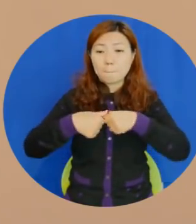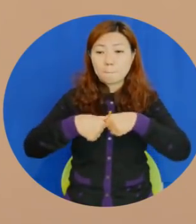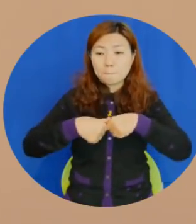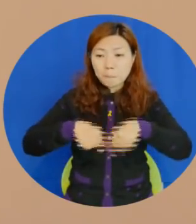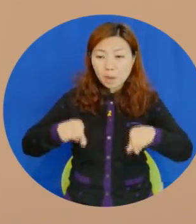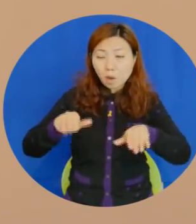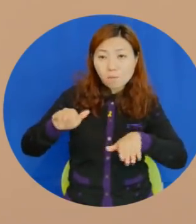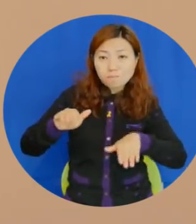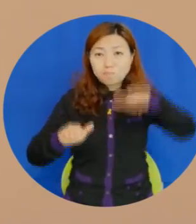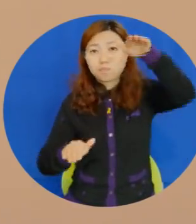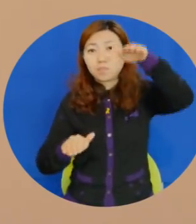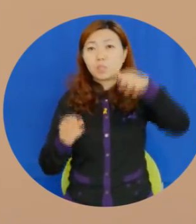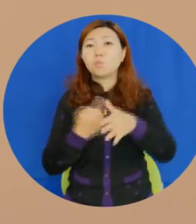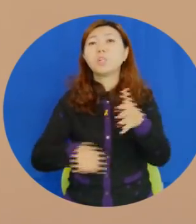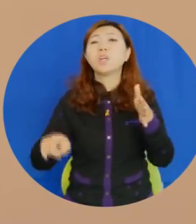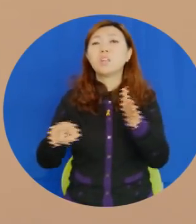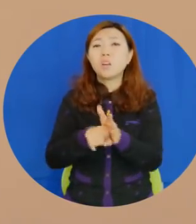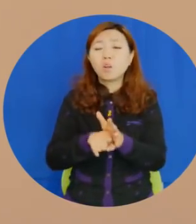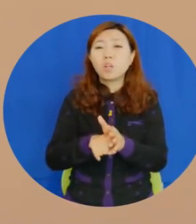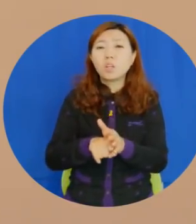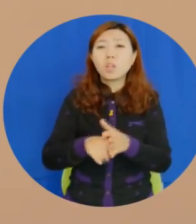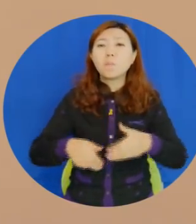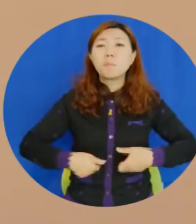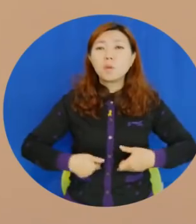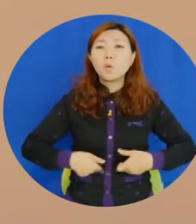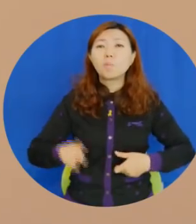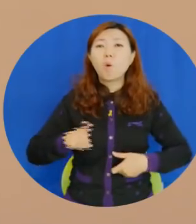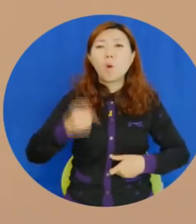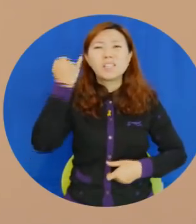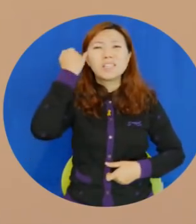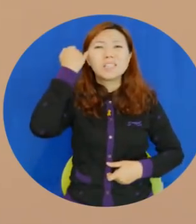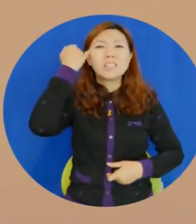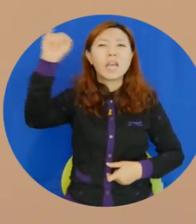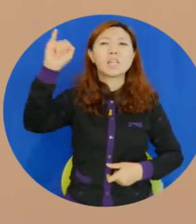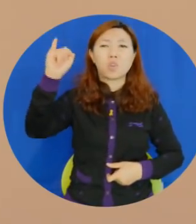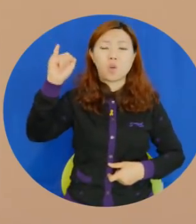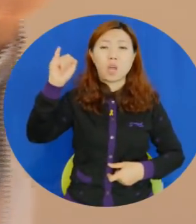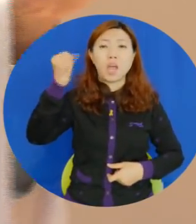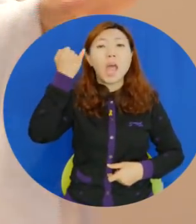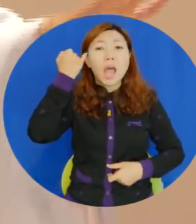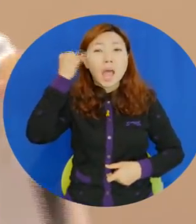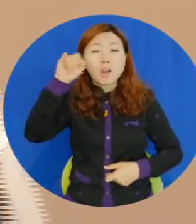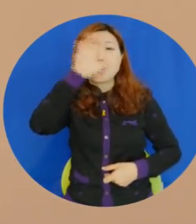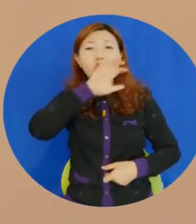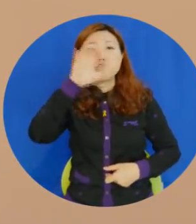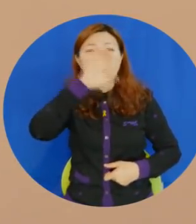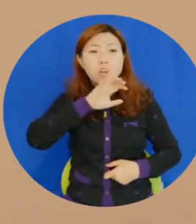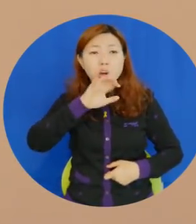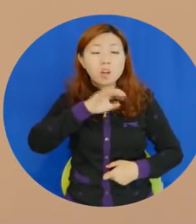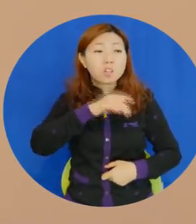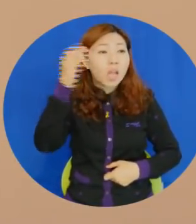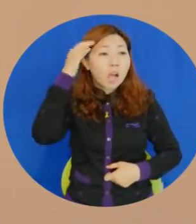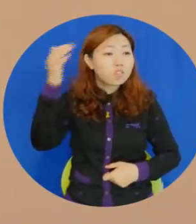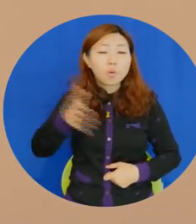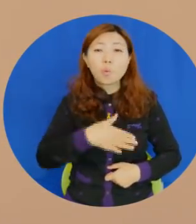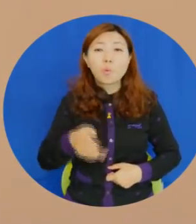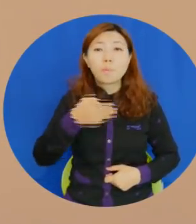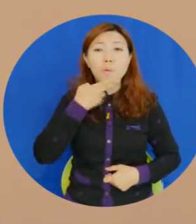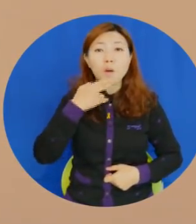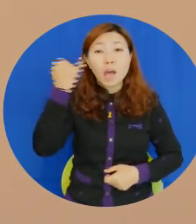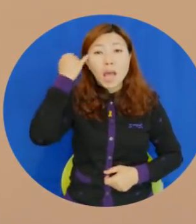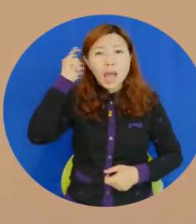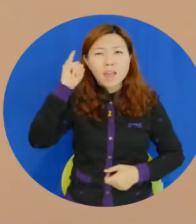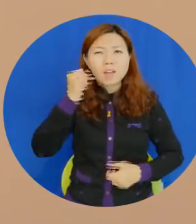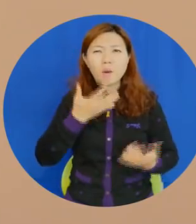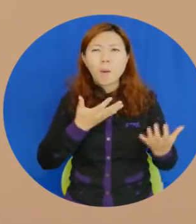그러니까 이걸 돌파를 하려면 창조력이 있어야 되는데 우리는 창조 훈련을 아무도 안 배웠어.